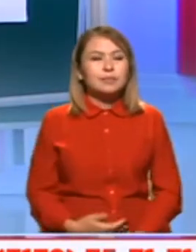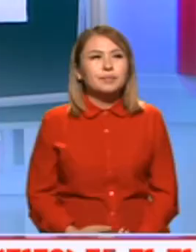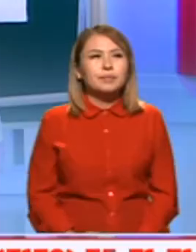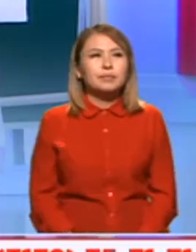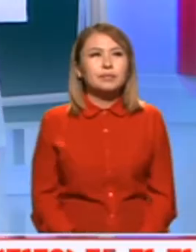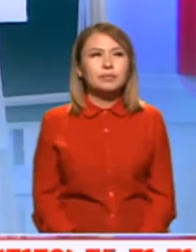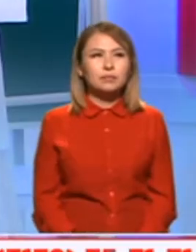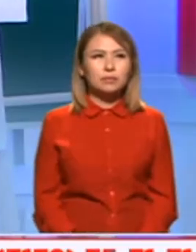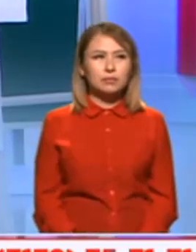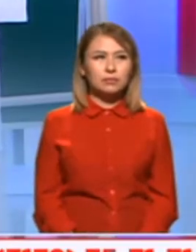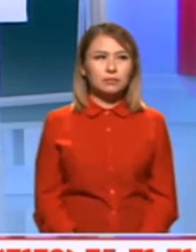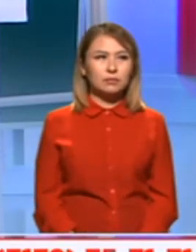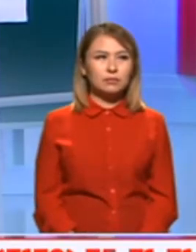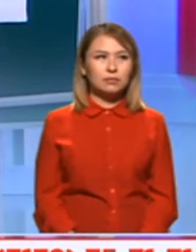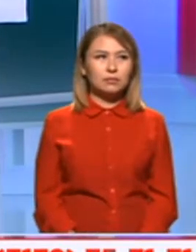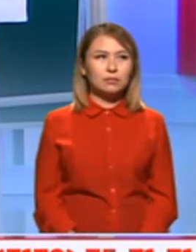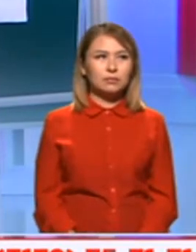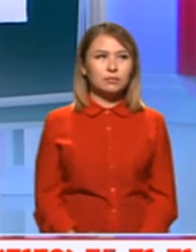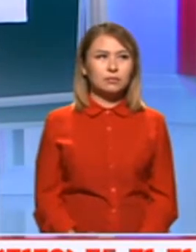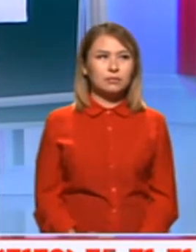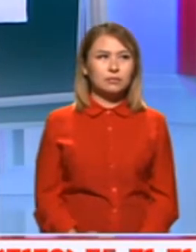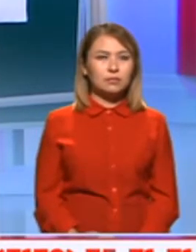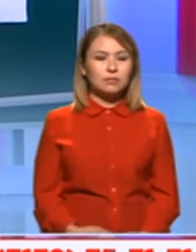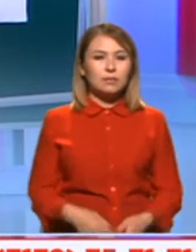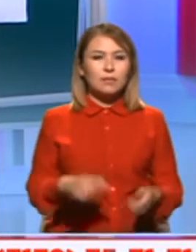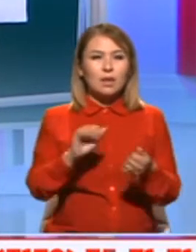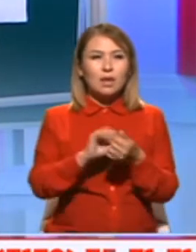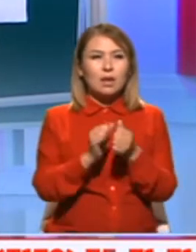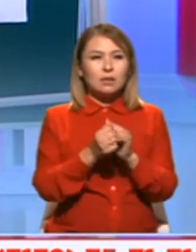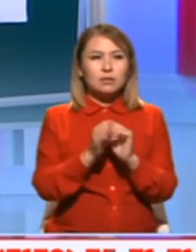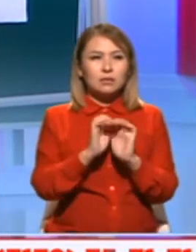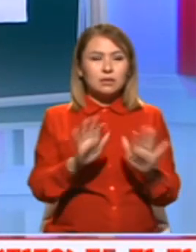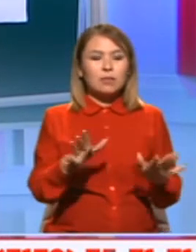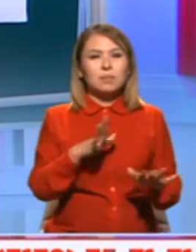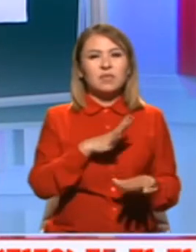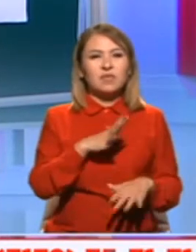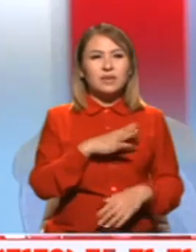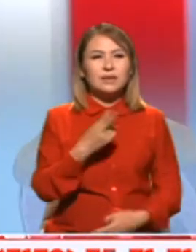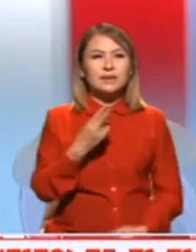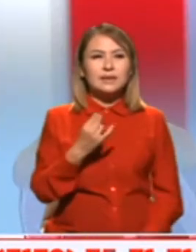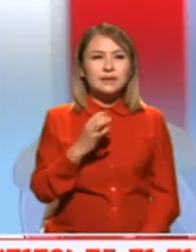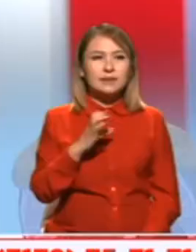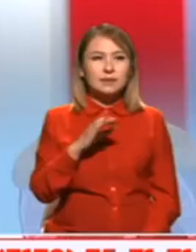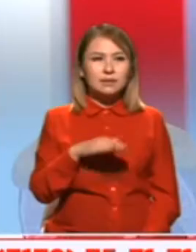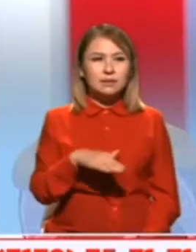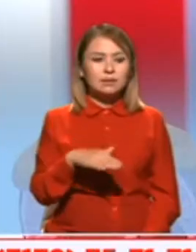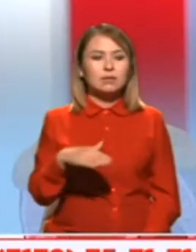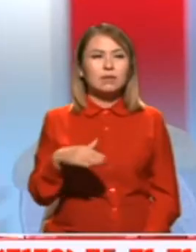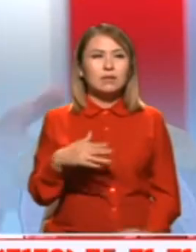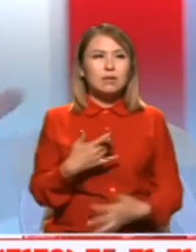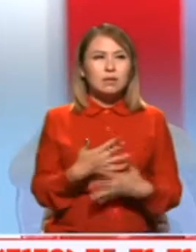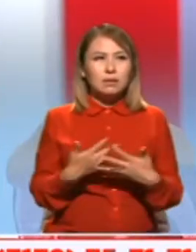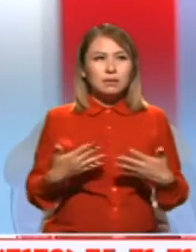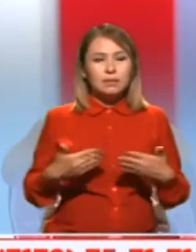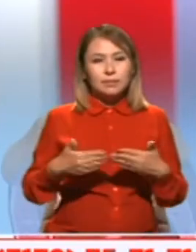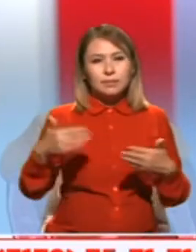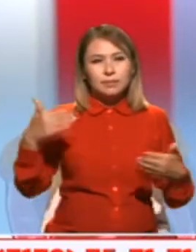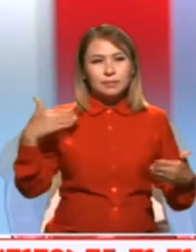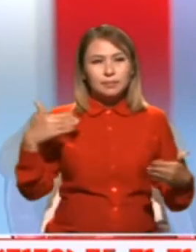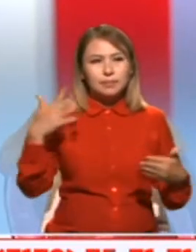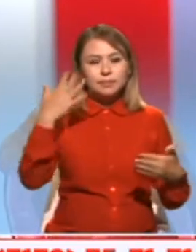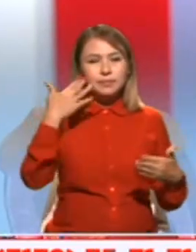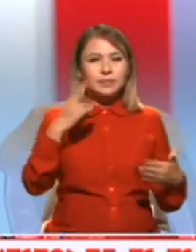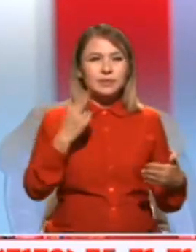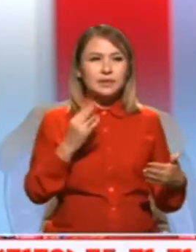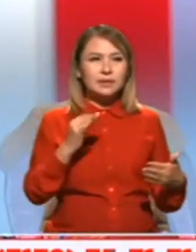кетуі мүмкін. Ол тек қана тастың емес, басқа инфекциялық циститтің алдын алады, пилонефриттің алдын алады деген сияқты. Цистит кезінде